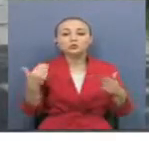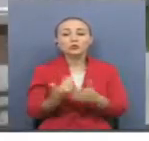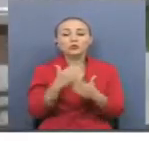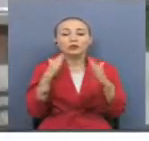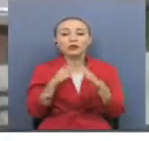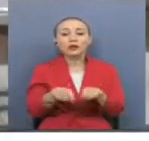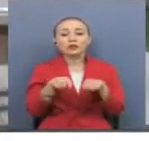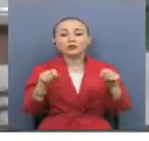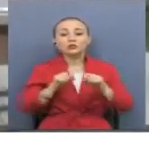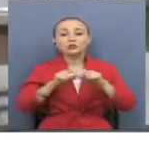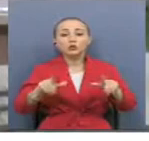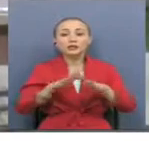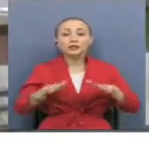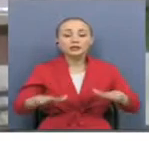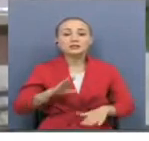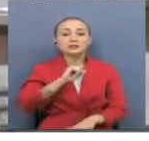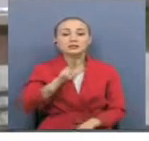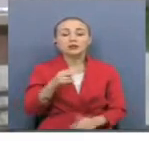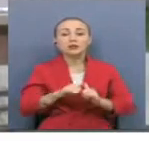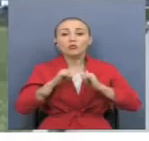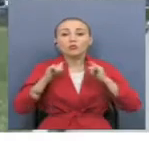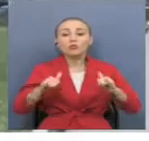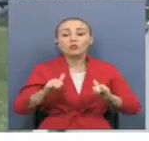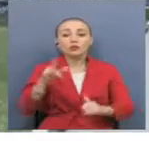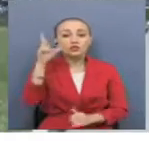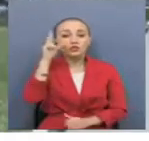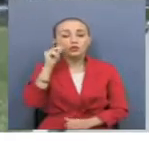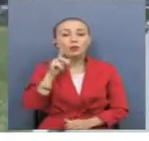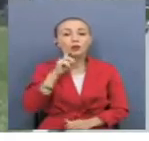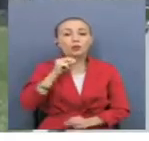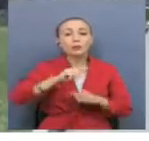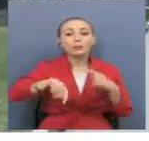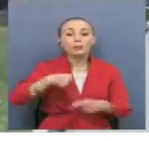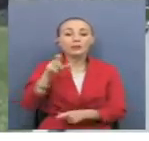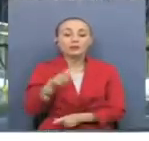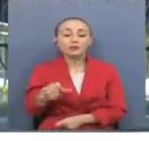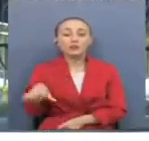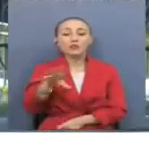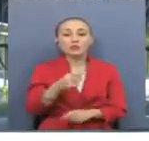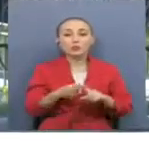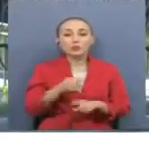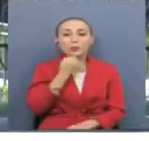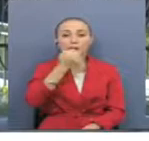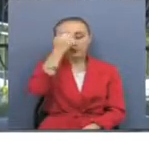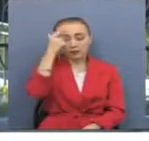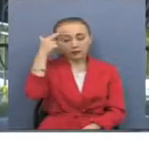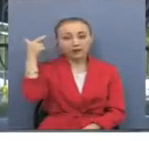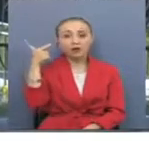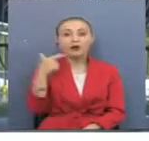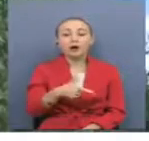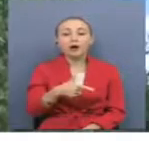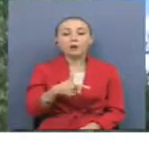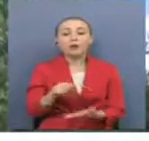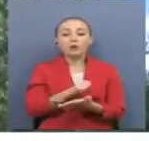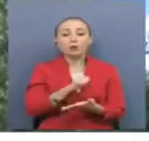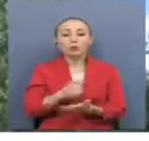ашылуда. Тұңғыш президентіміздің бастамасы негізінде жас кәсіпкерлер де көбейіп, кәсіптерін дөңгелетіп отыр. Тұмар Бабасанова, Сәния Көпжасарова,